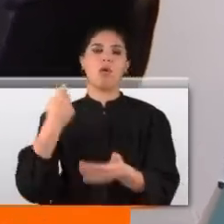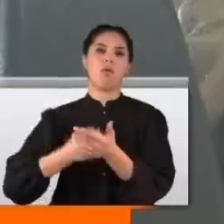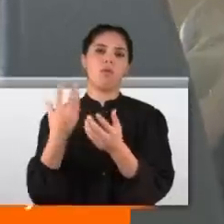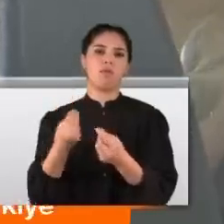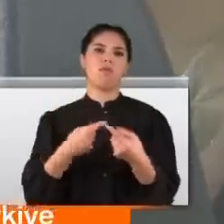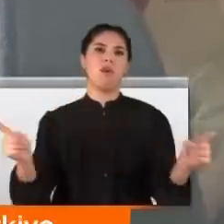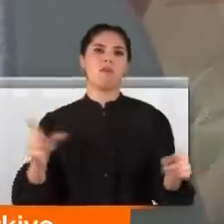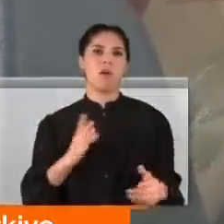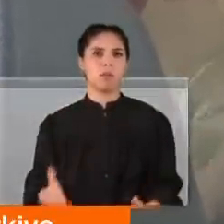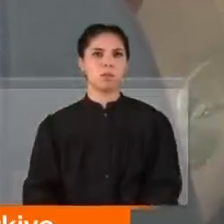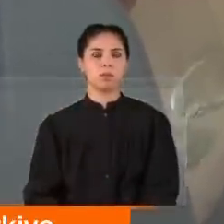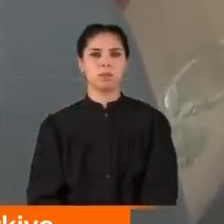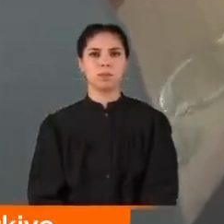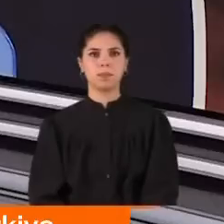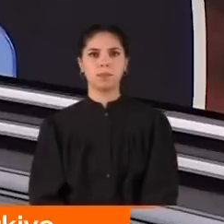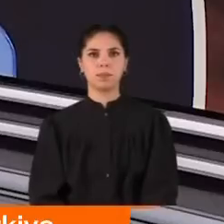olur.